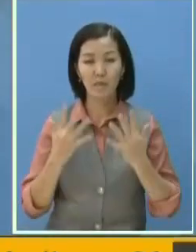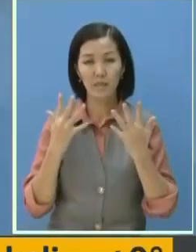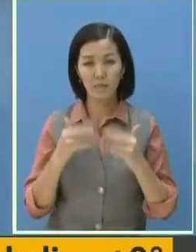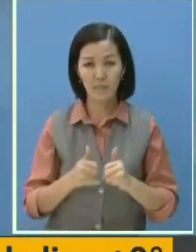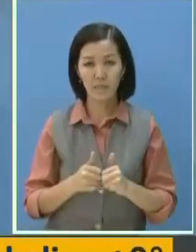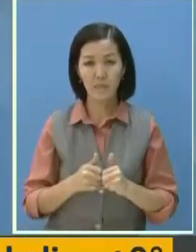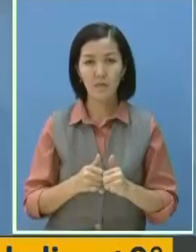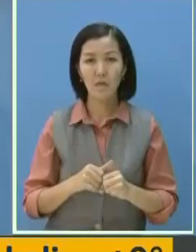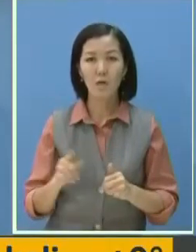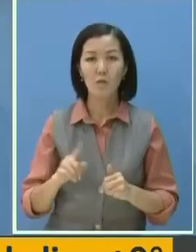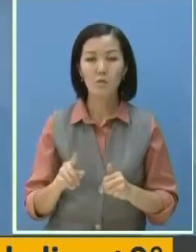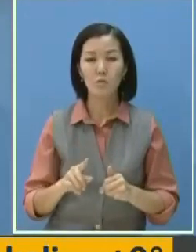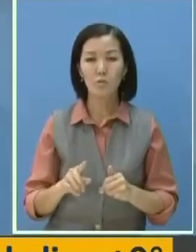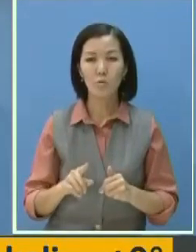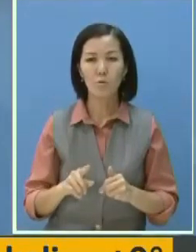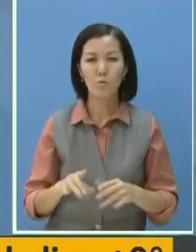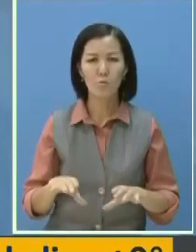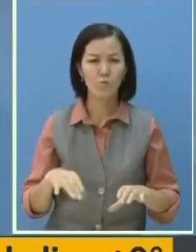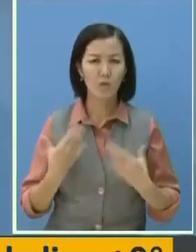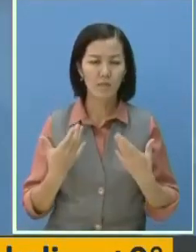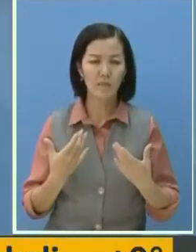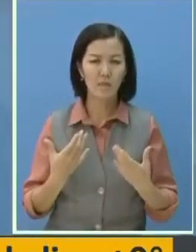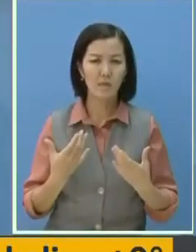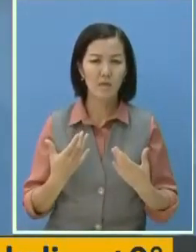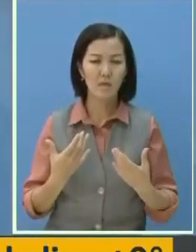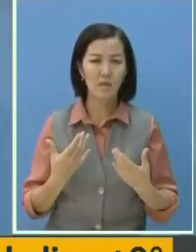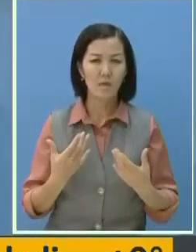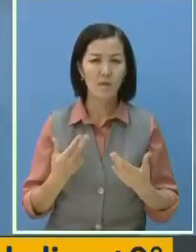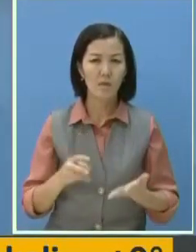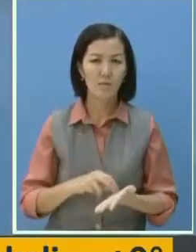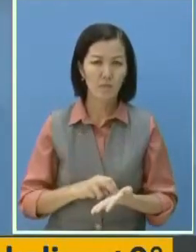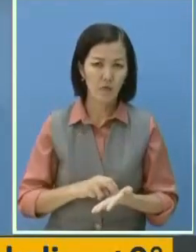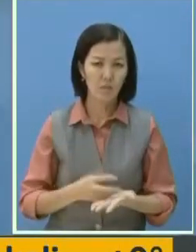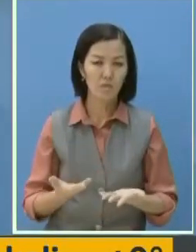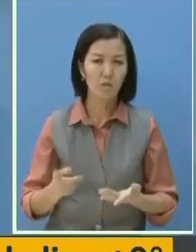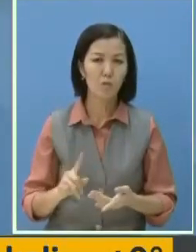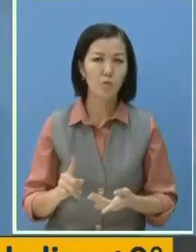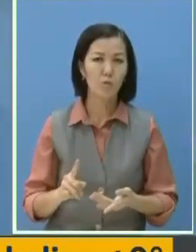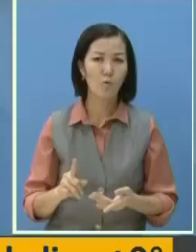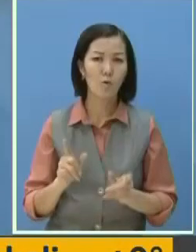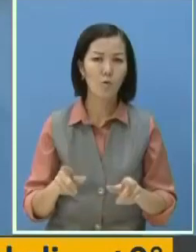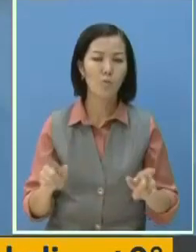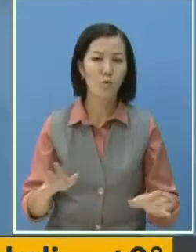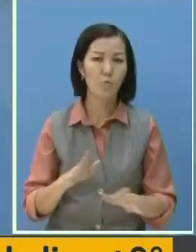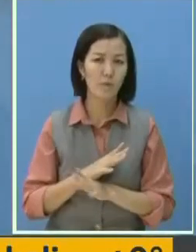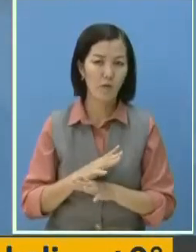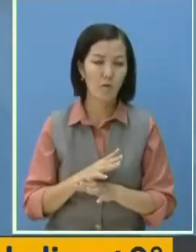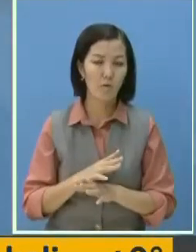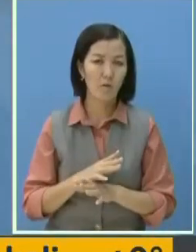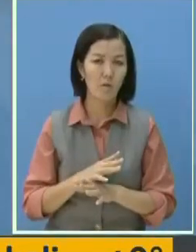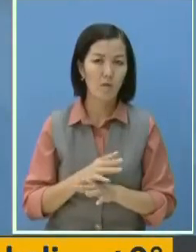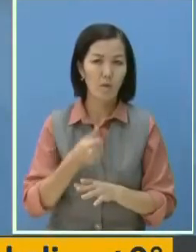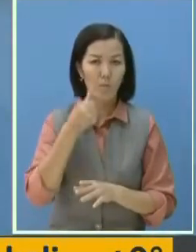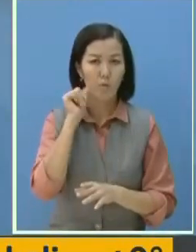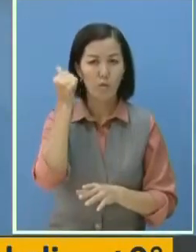что цифры действительно страшат, пугают. Вот люди говорят так, что, значит,